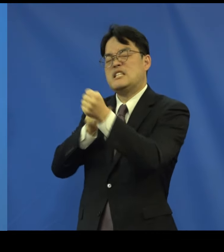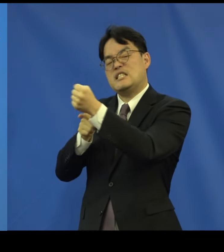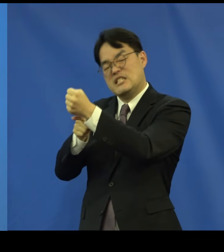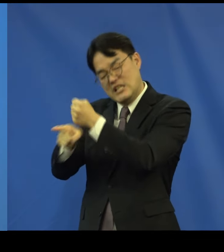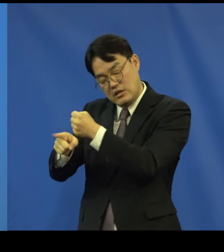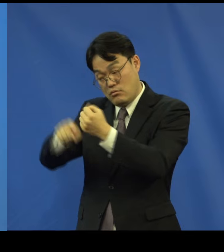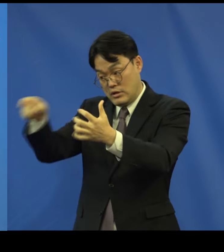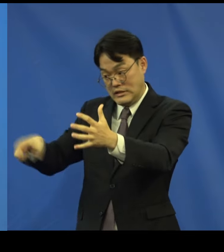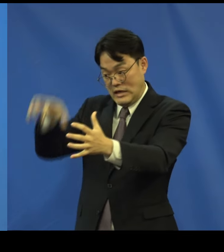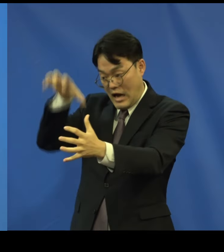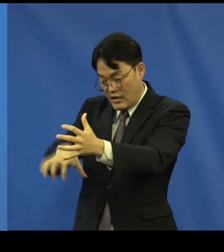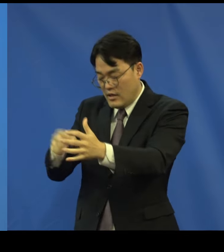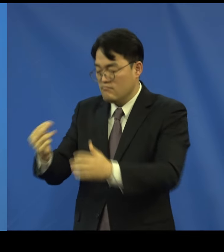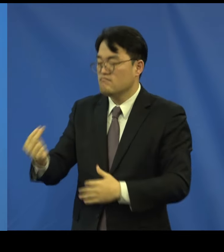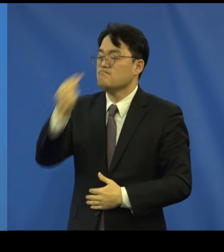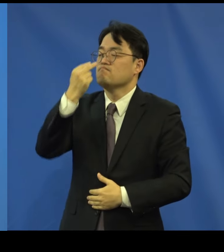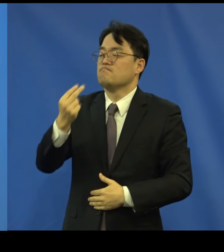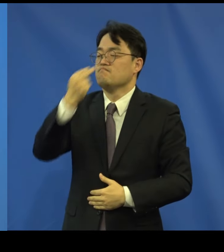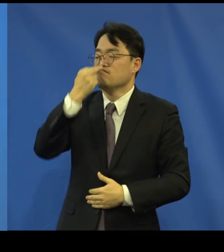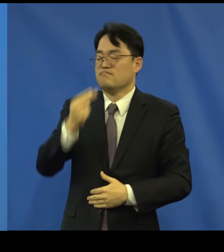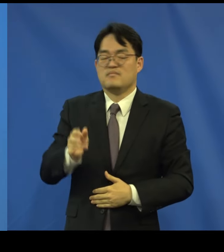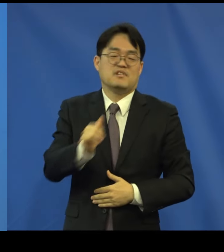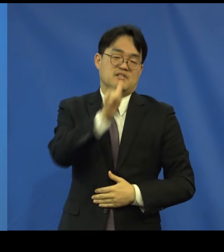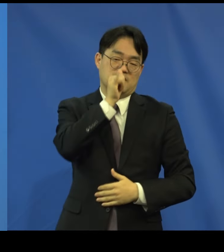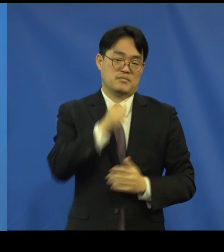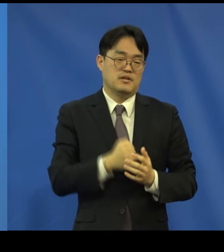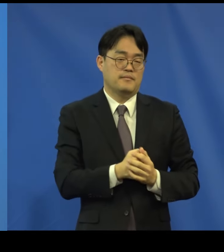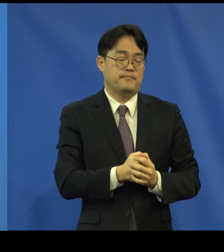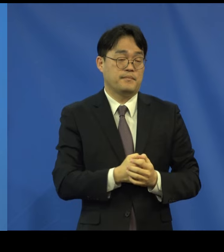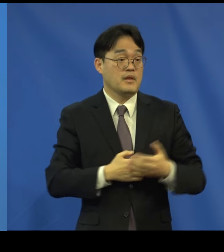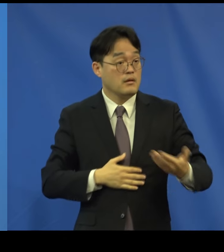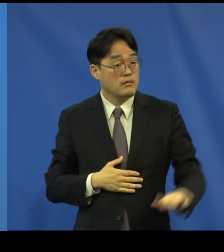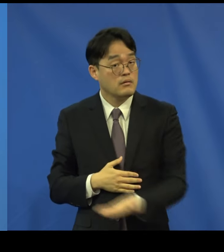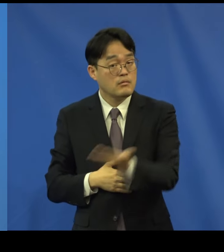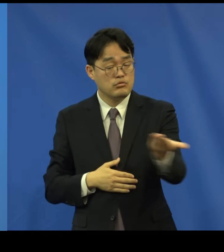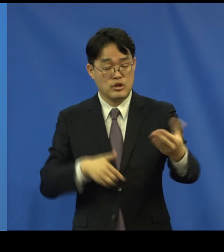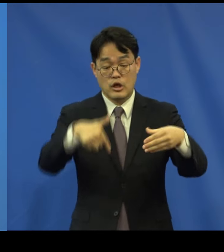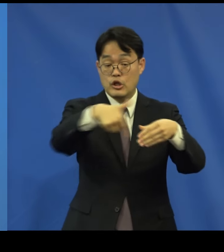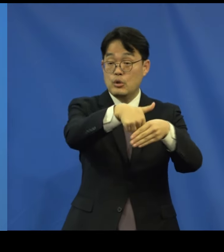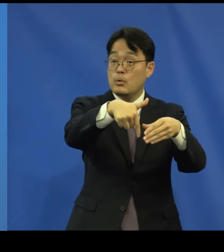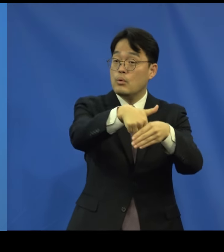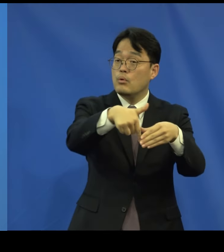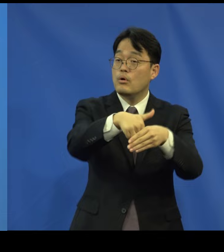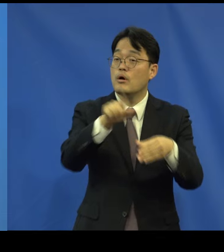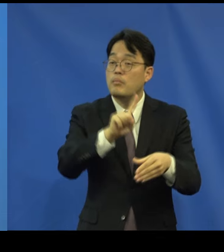기독교는 철학이 아닌 거죠. 종교가 아닙니다. 기독교는 생명 그 자체는.